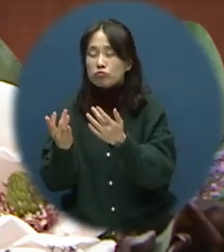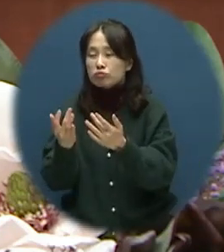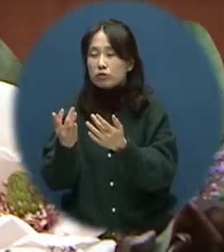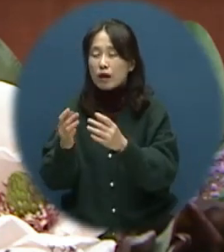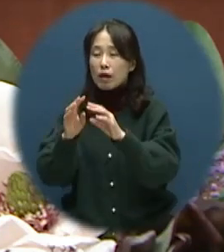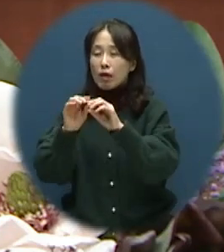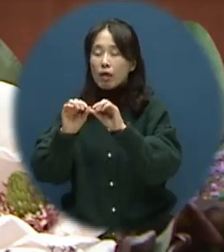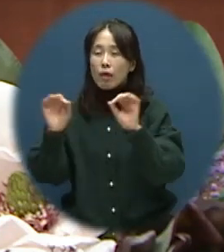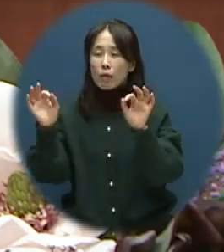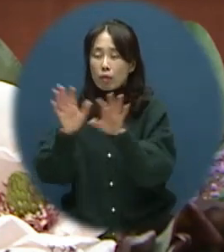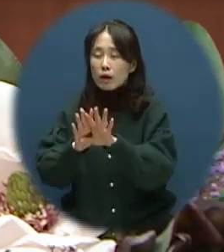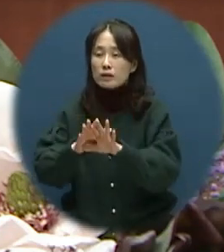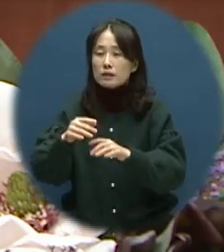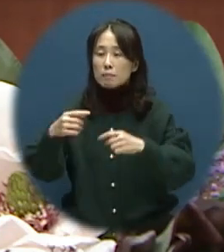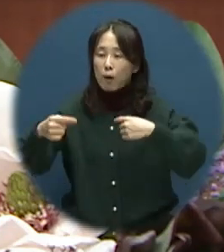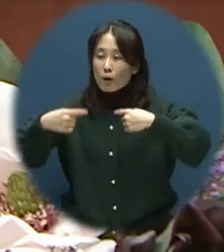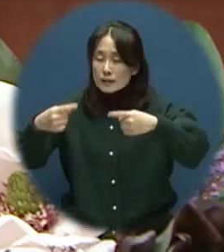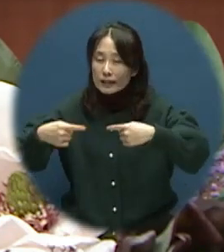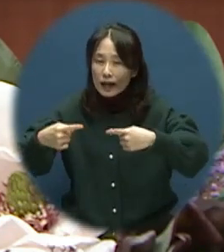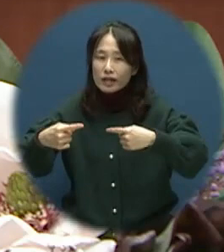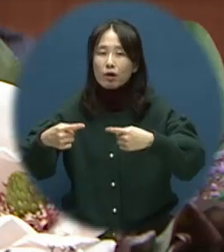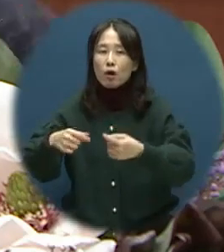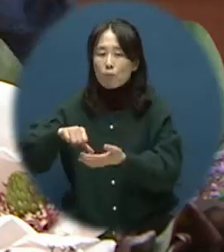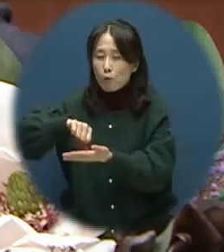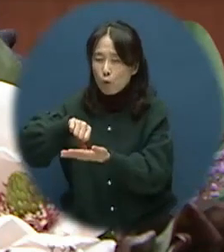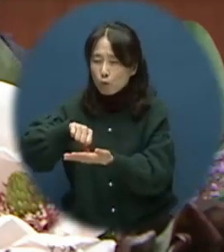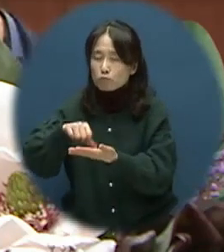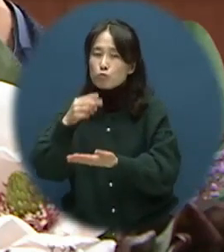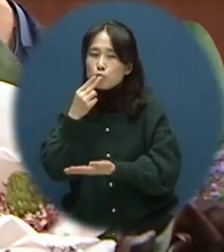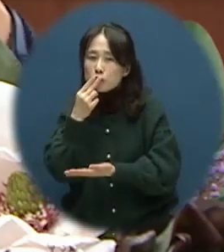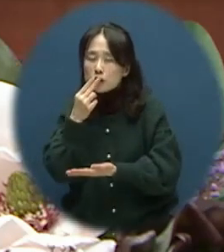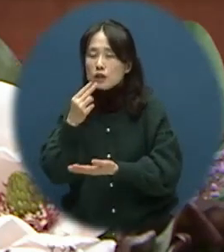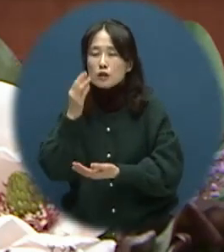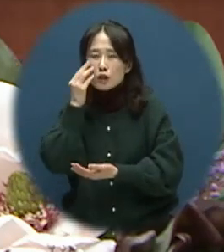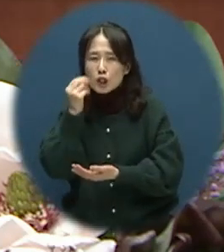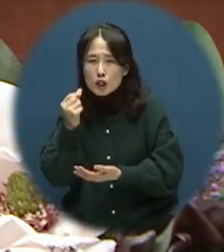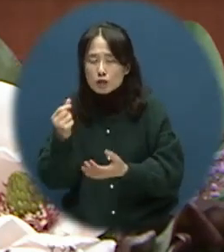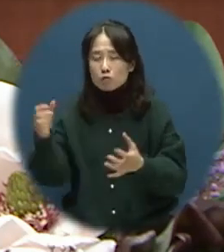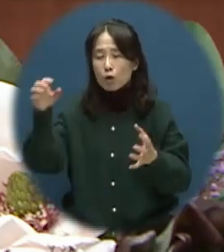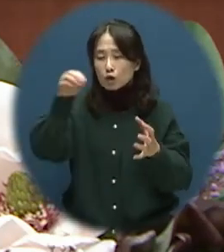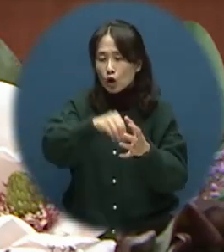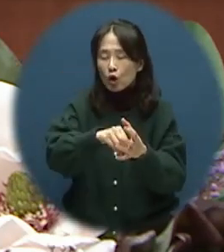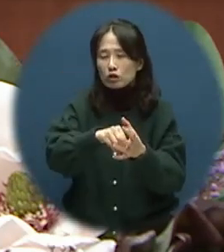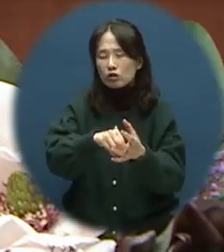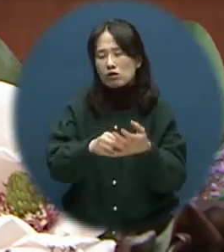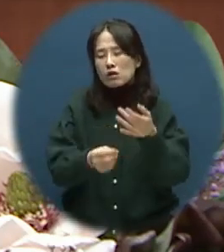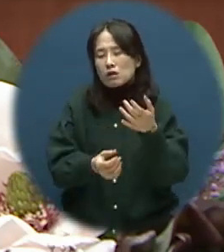폐고무, 폐비닐, 폐유 온갖 타는 쓰레기들 같이 섞어서 그걸 이제